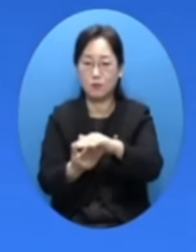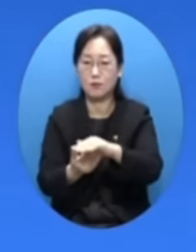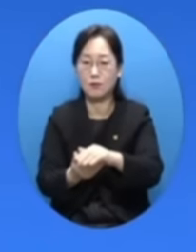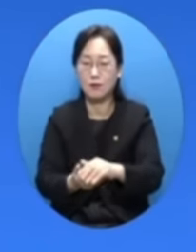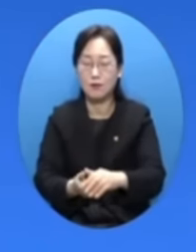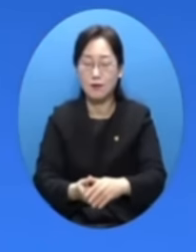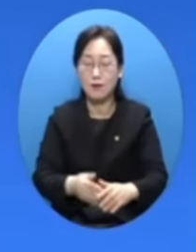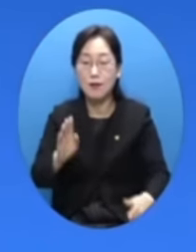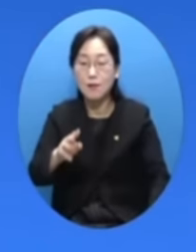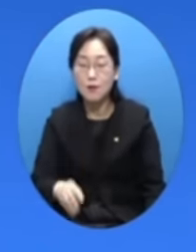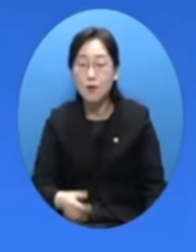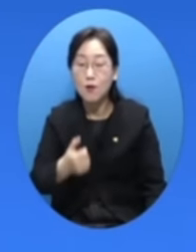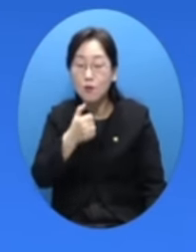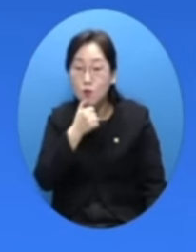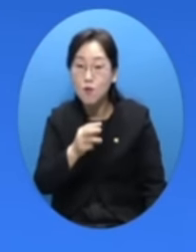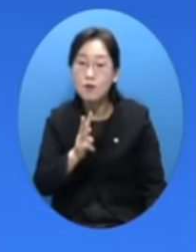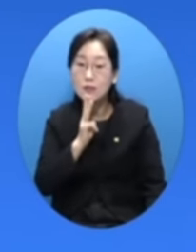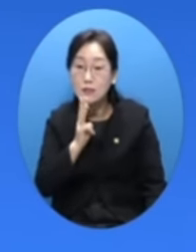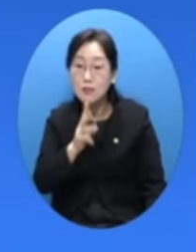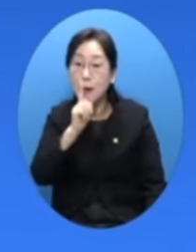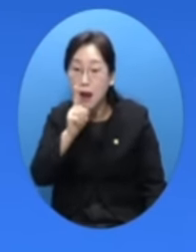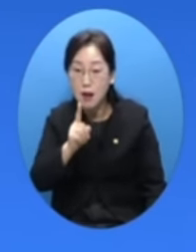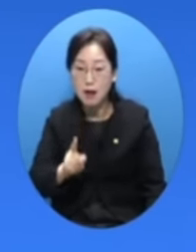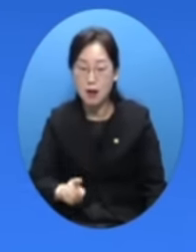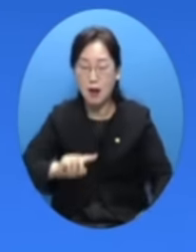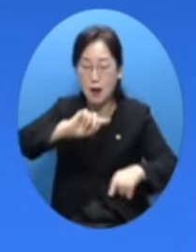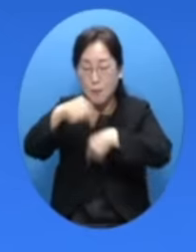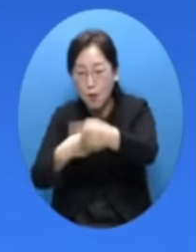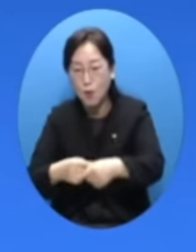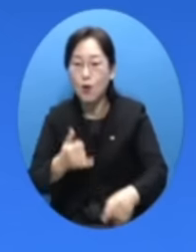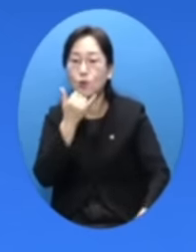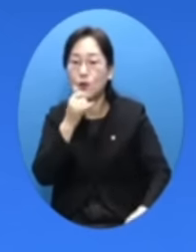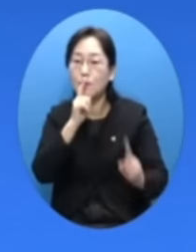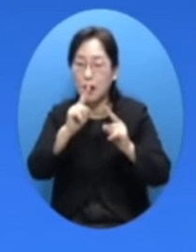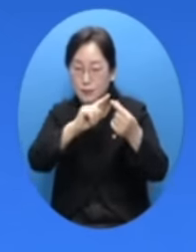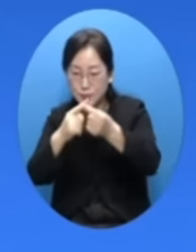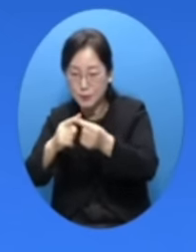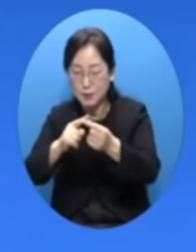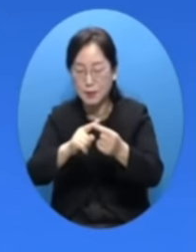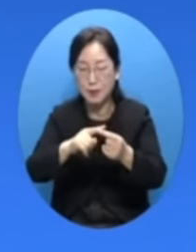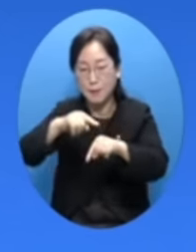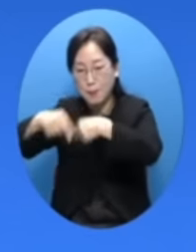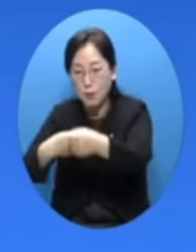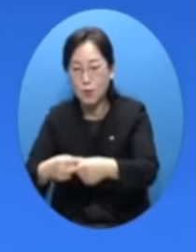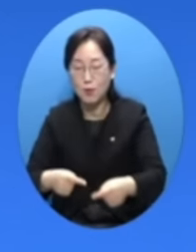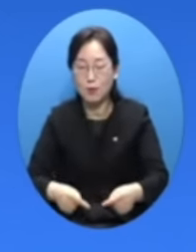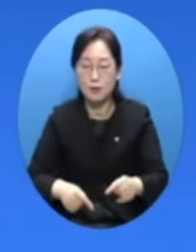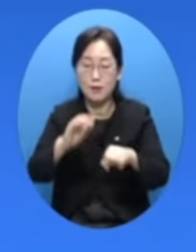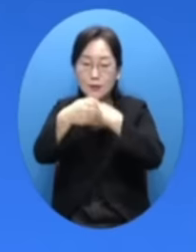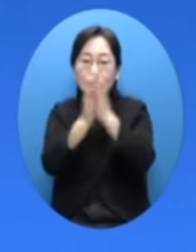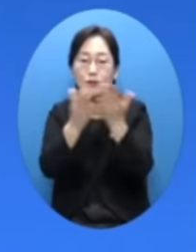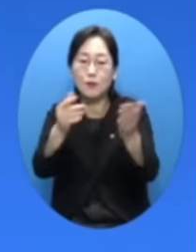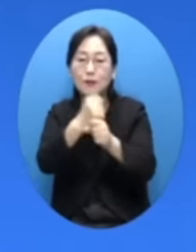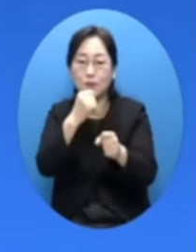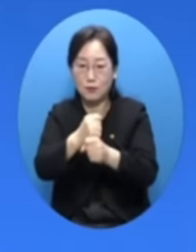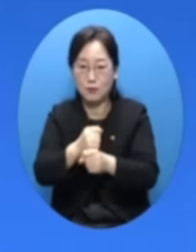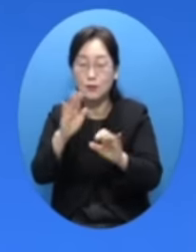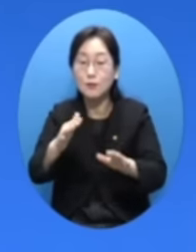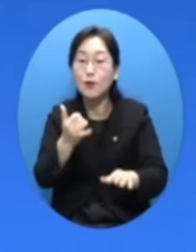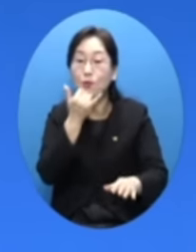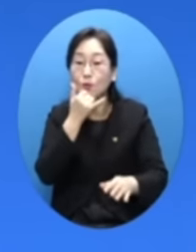라틴말로 되었던 성경을 독일말로 번역을 해서 출판해서 보고받았는데, 그 독일말 성경이 오늘 독일어의 표준말이